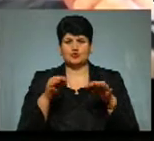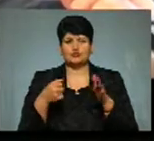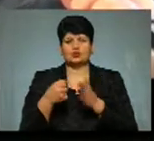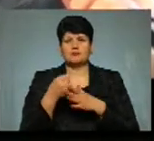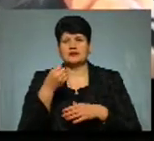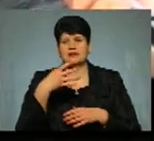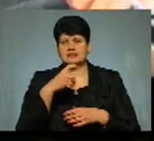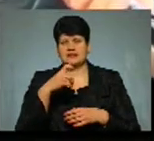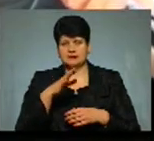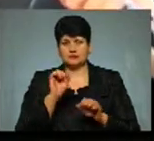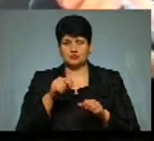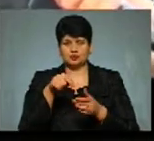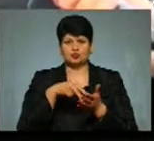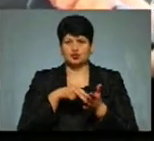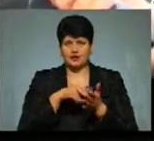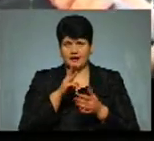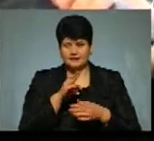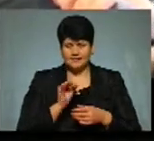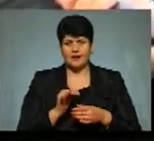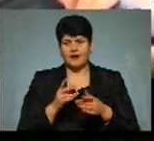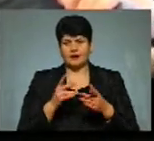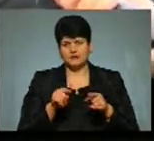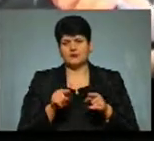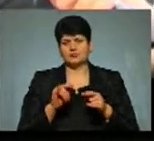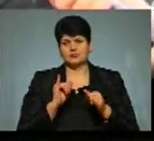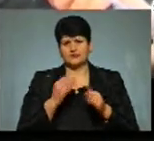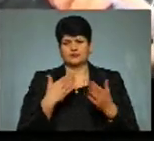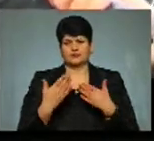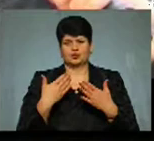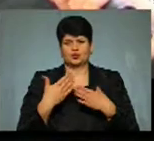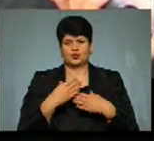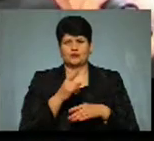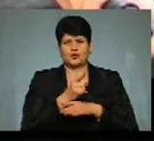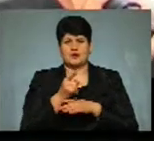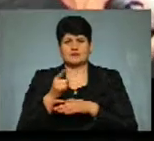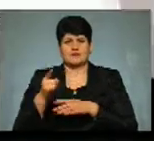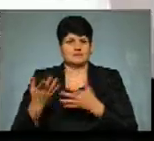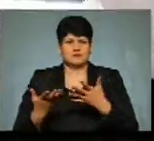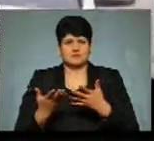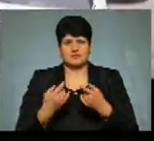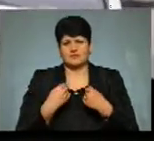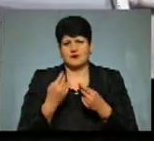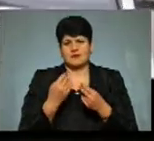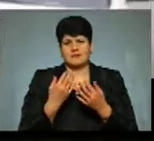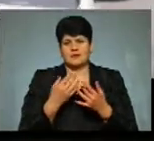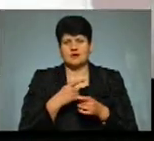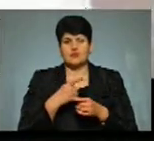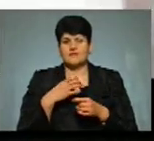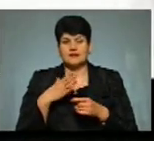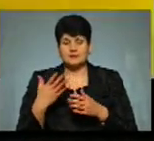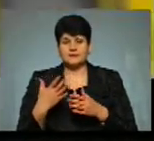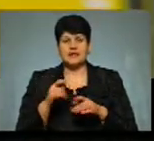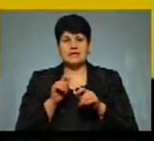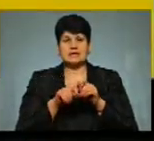хвилин можна тут постояти. А так відносяться негативно, понаставляють машин. Я чисто на пару хвилин. Інспектор з паркування